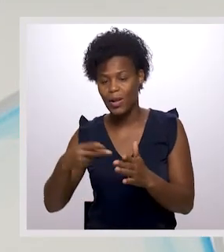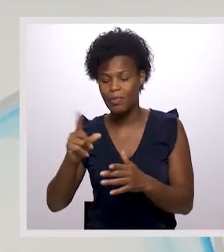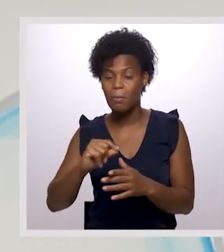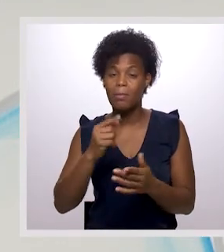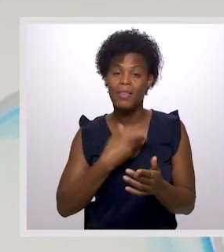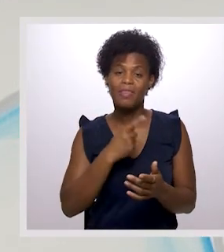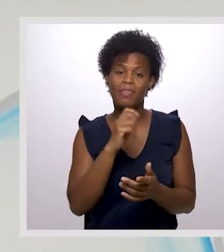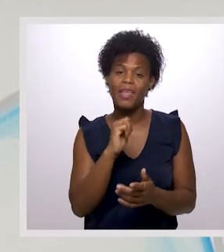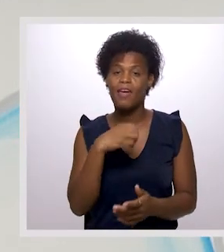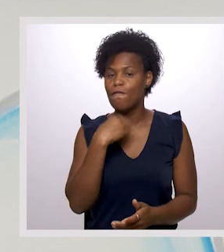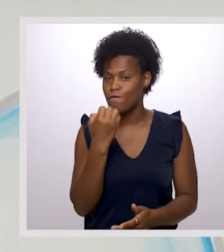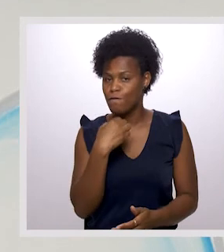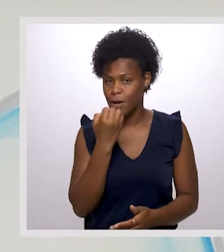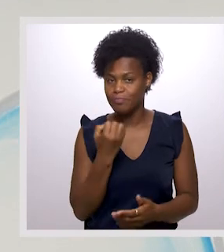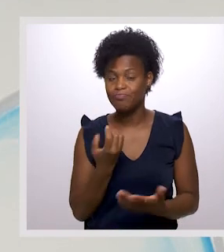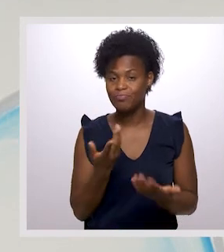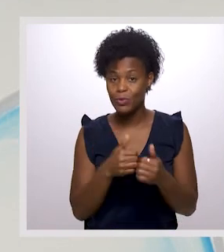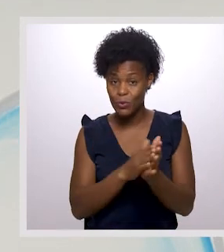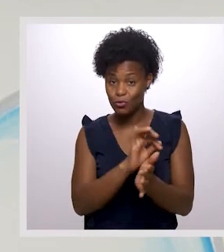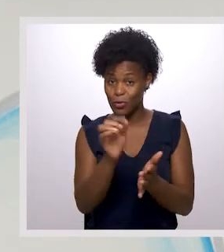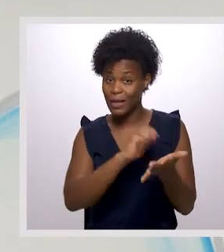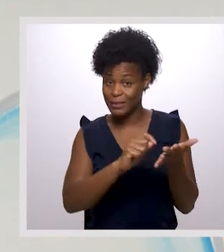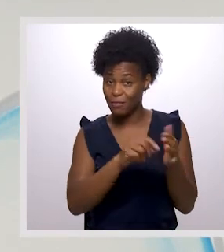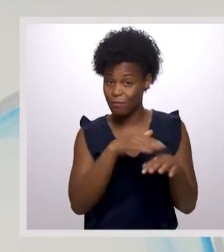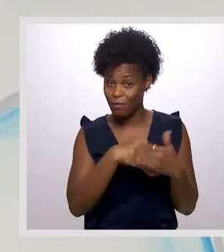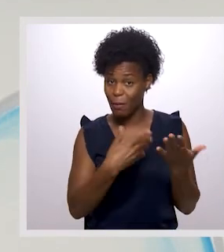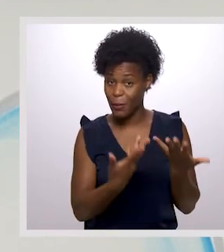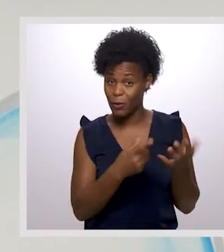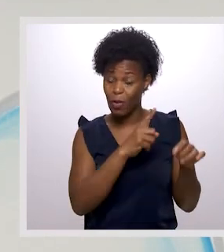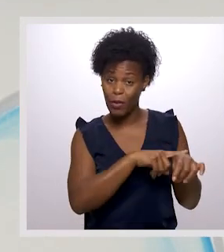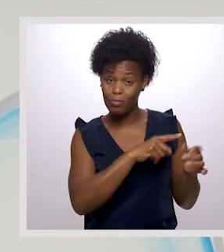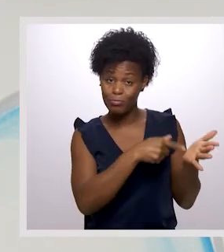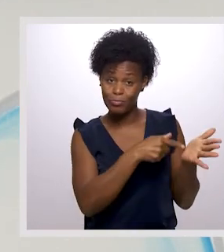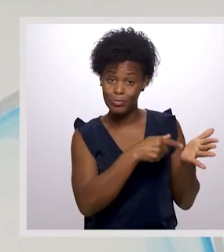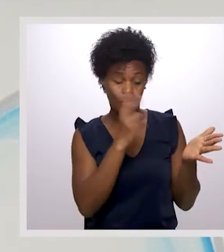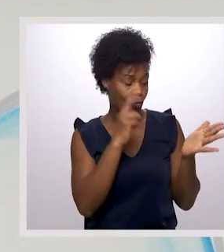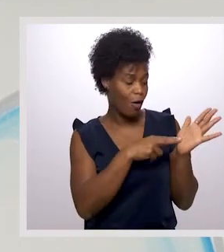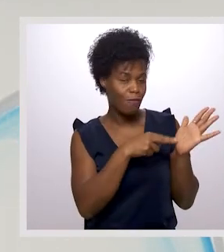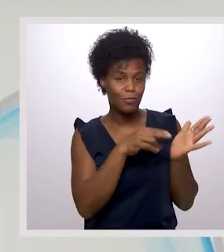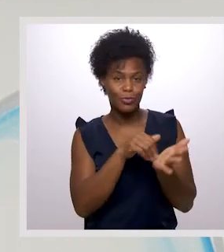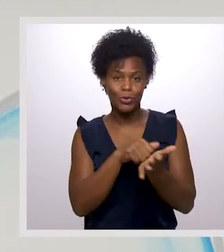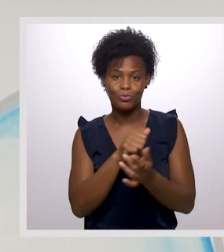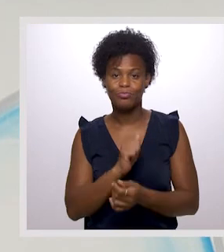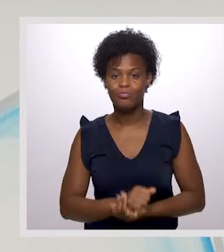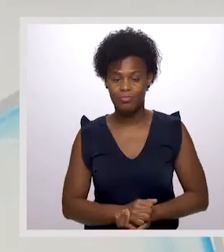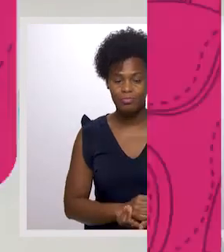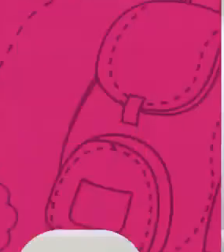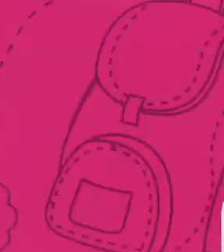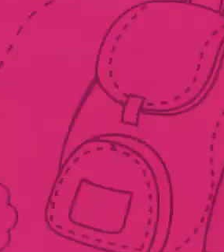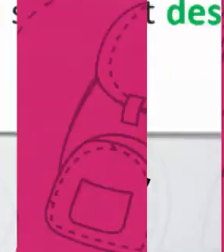exercice? Je vais vous laisser quand même un peu de temps pour confirmer vos réponses.